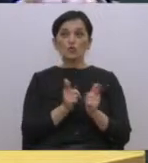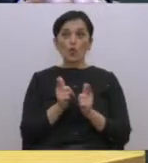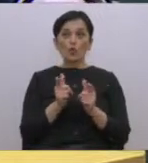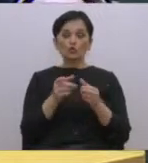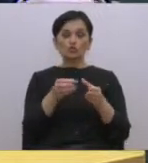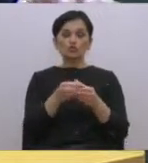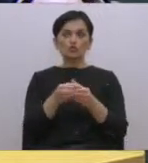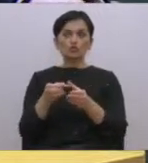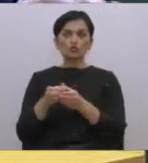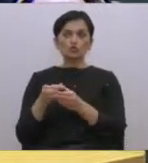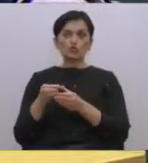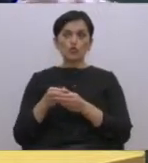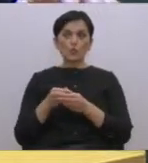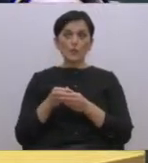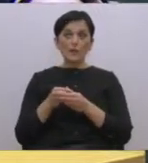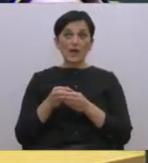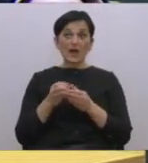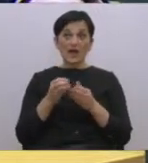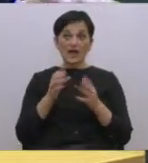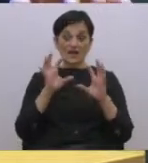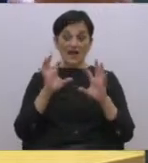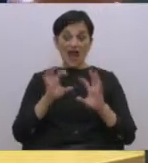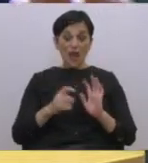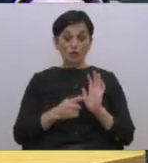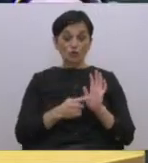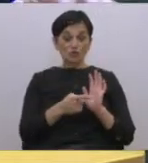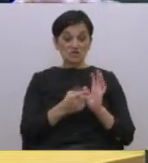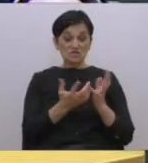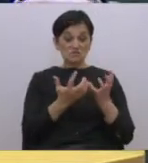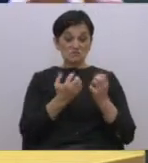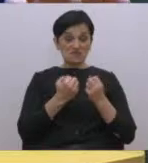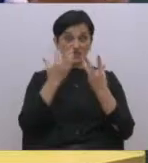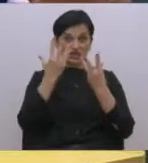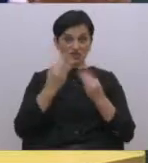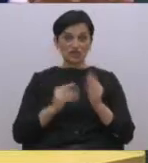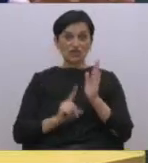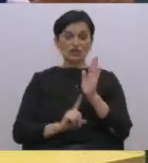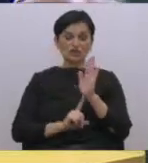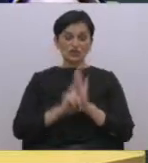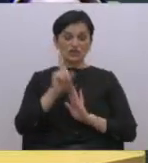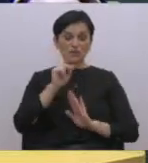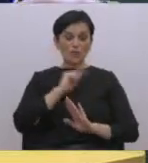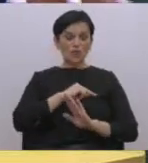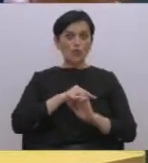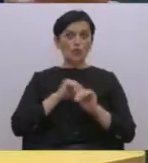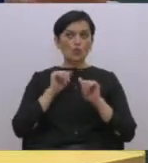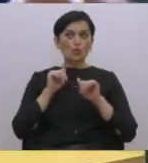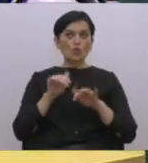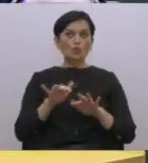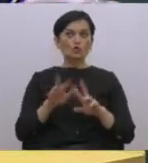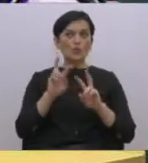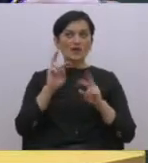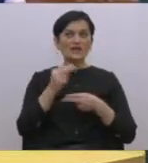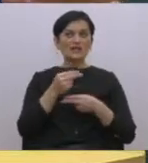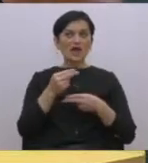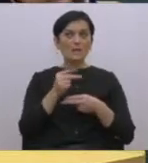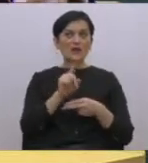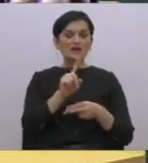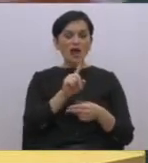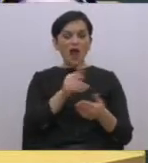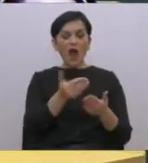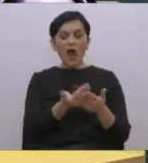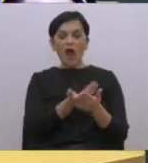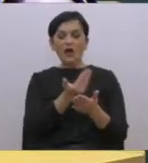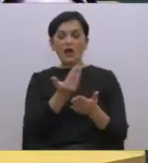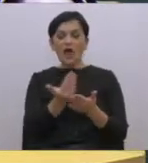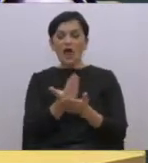ჯგუფები, რომლებიც დღიდან კანონის მიღებისა იწყებენ მუშაობას იმ თემაზე, რა ახალი